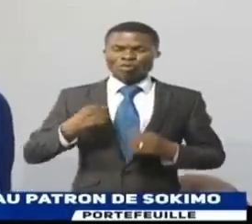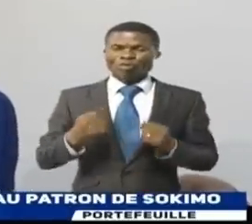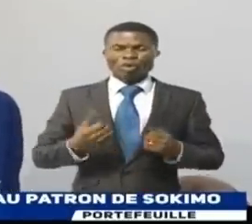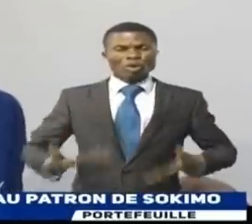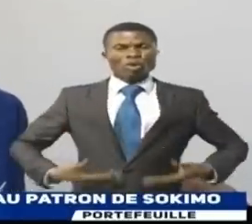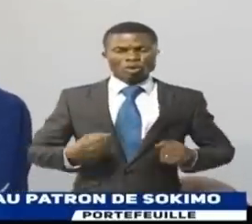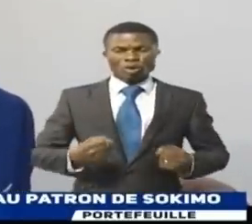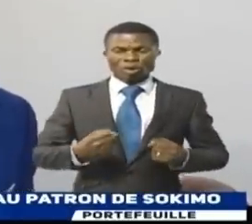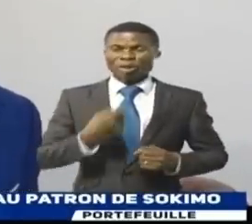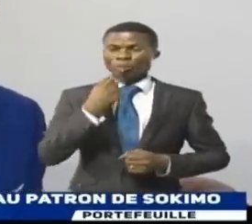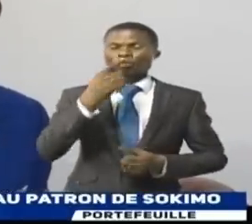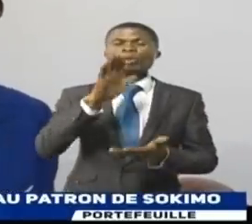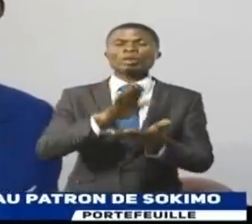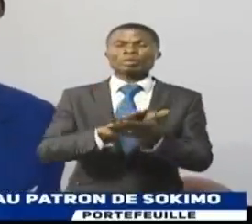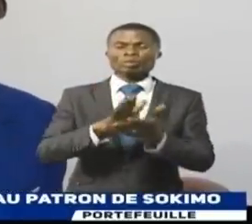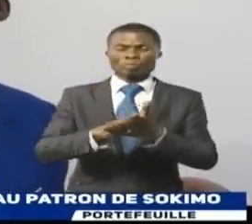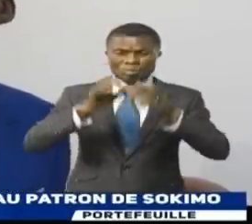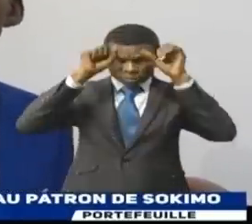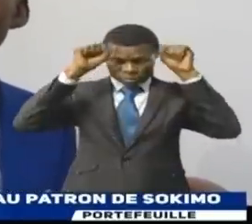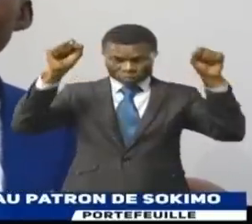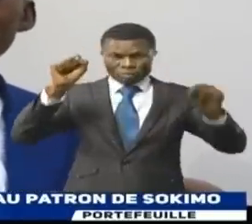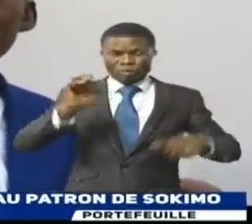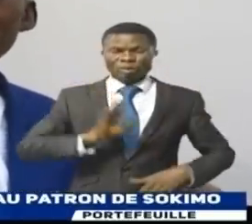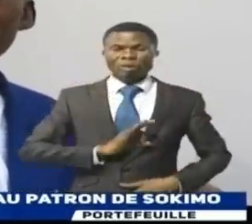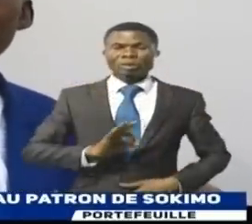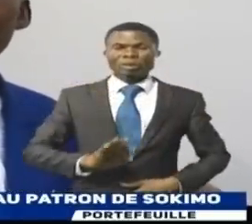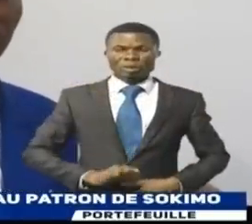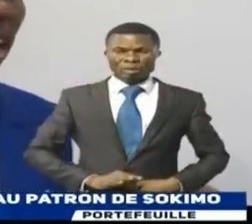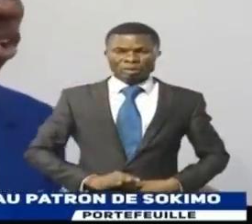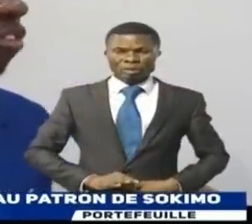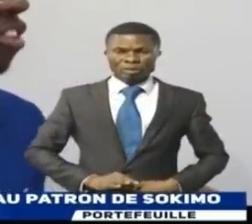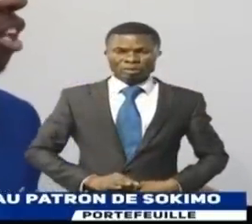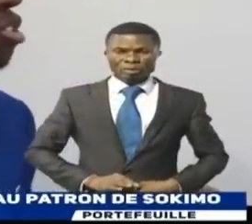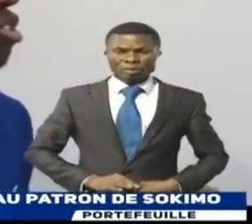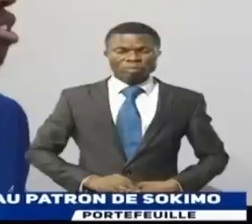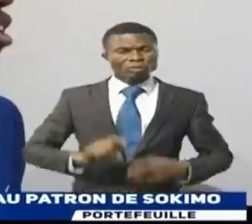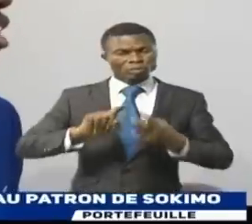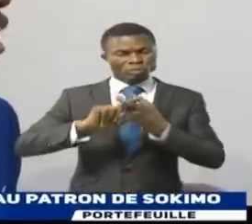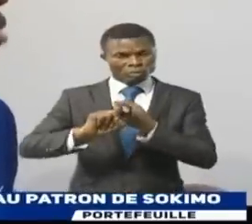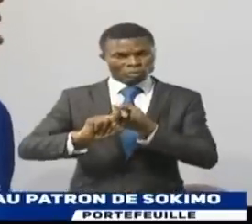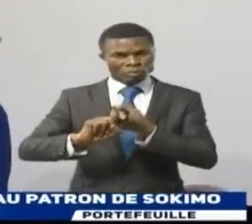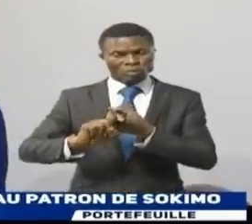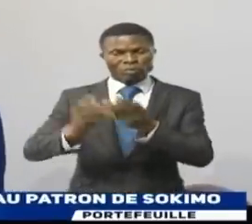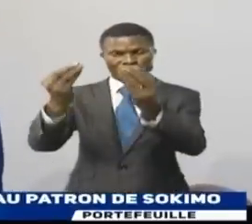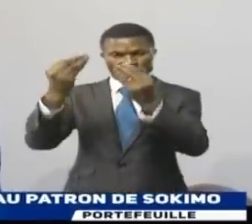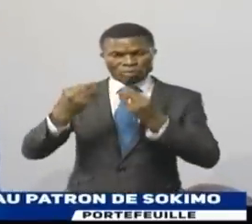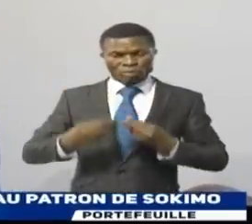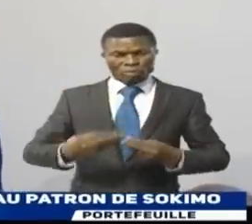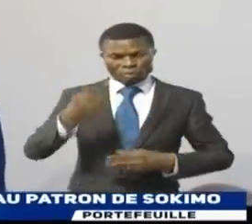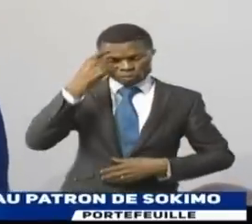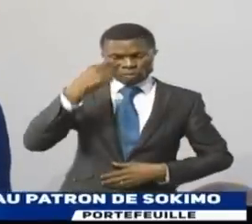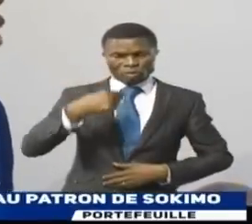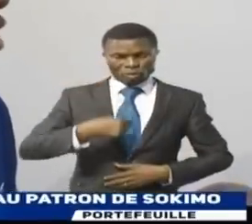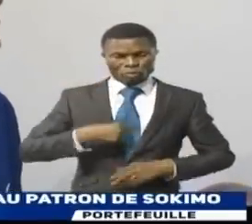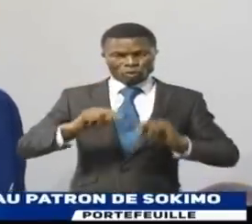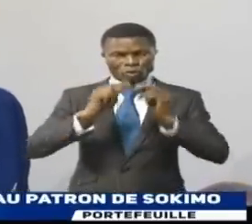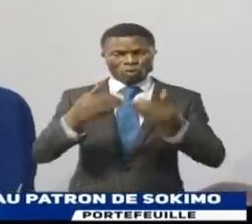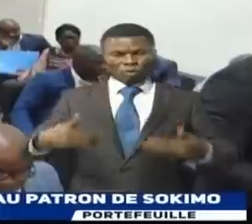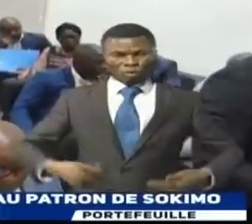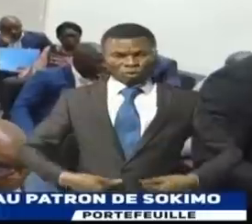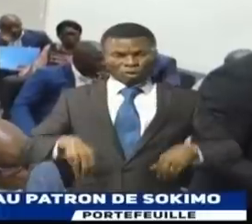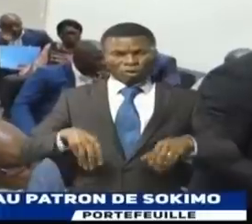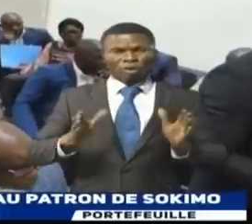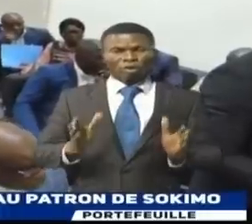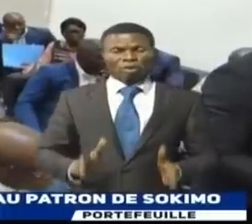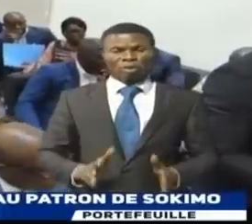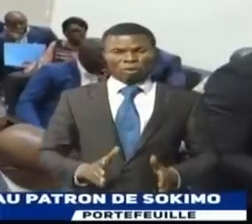en disant merci au chef de l'État à la confiance qu'il a placée dans la jeunesse congolaise.